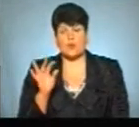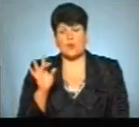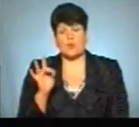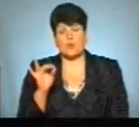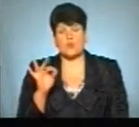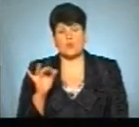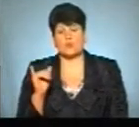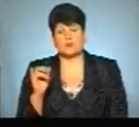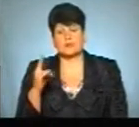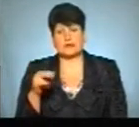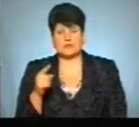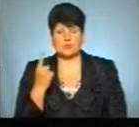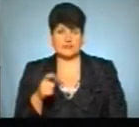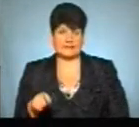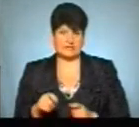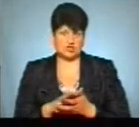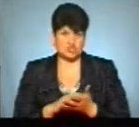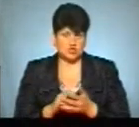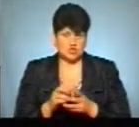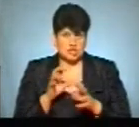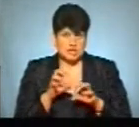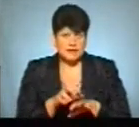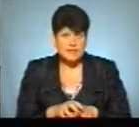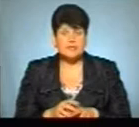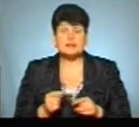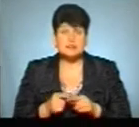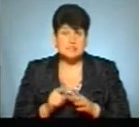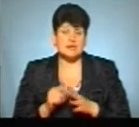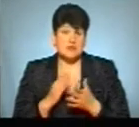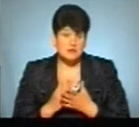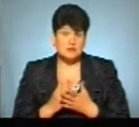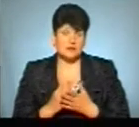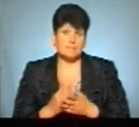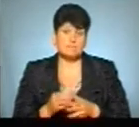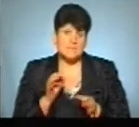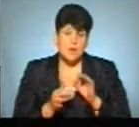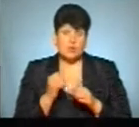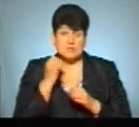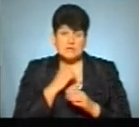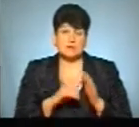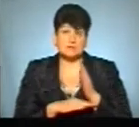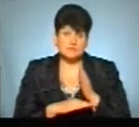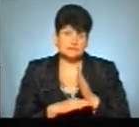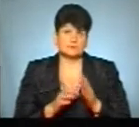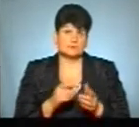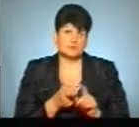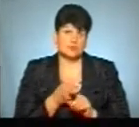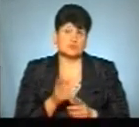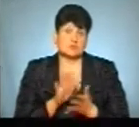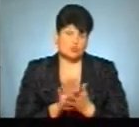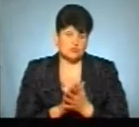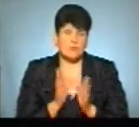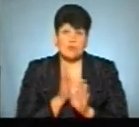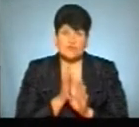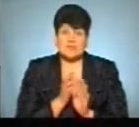із шкідників. Тому ми є свідками двох процесів. Це природнє старіння дерев за рахунок забруднення повітря і